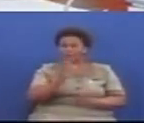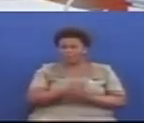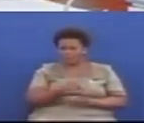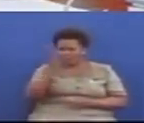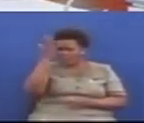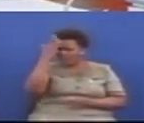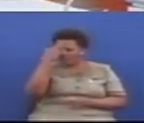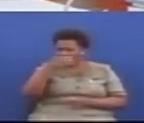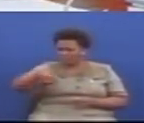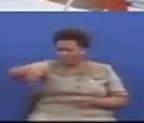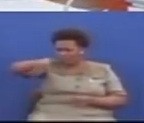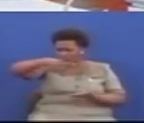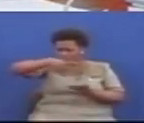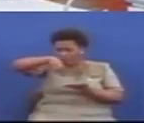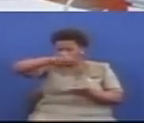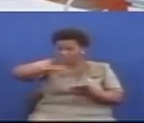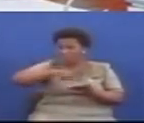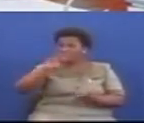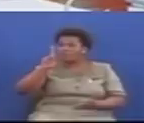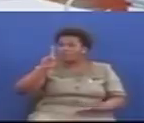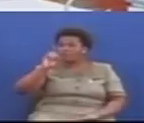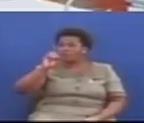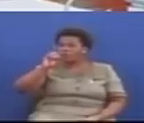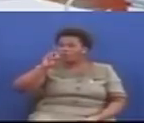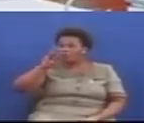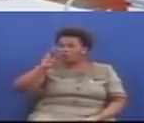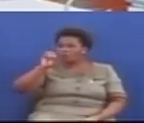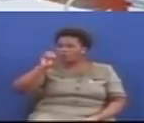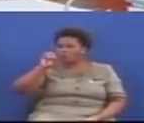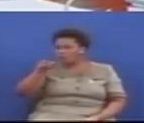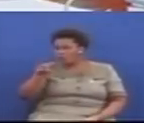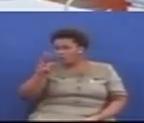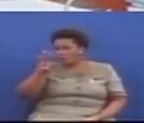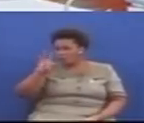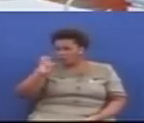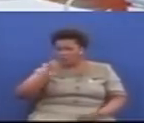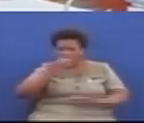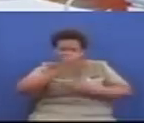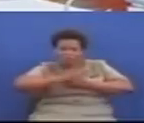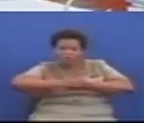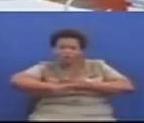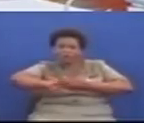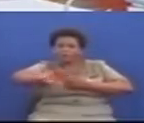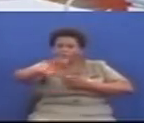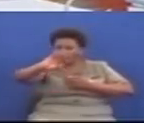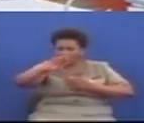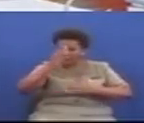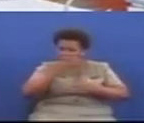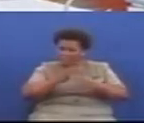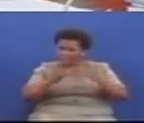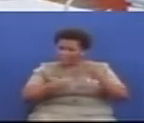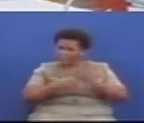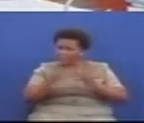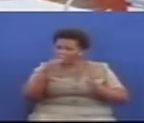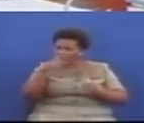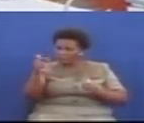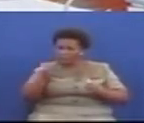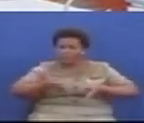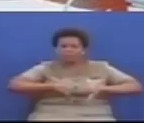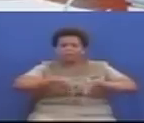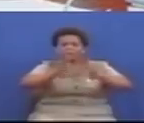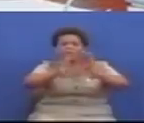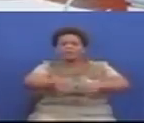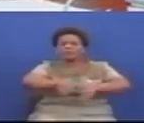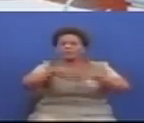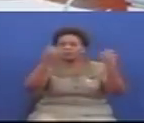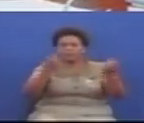mvua zikinyesha kama hivi sasa barabara zile zote zinasombwa na maji, je, serikali itakuwa tayari sasa mnapotupa fedha